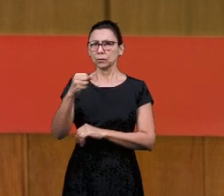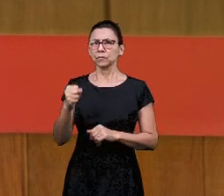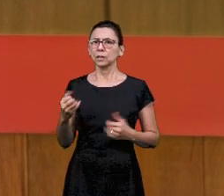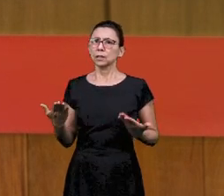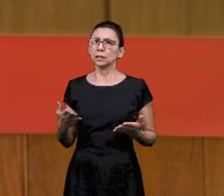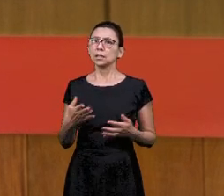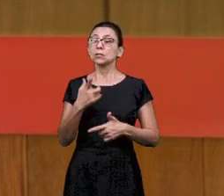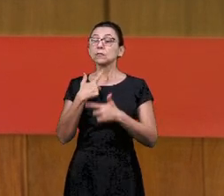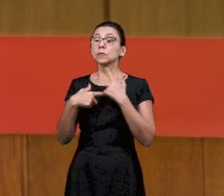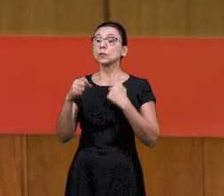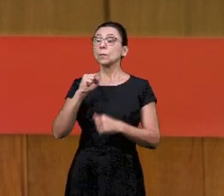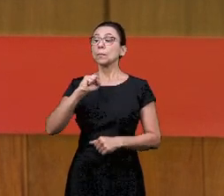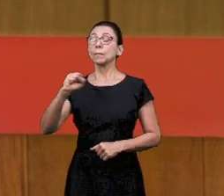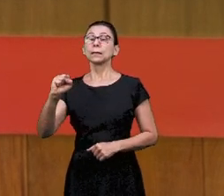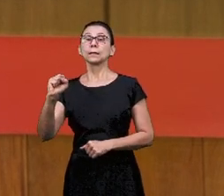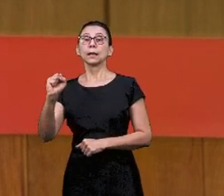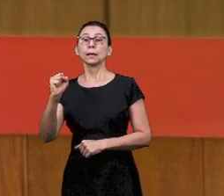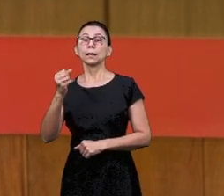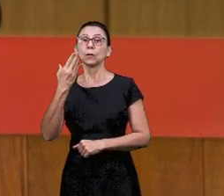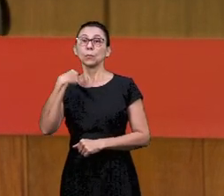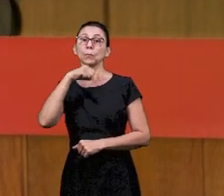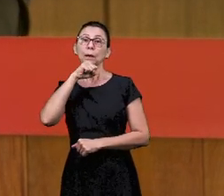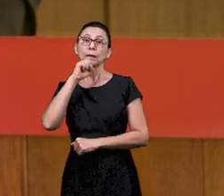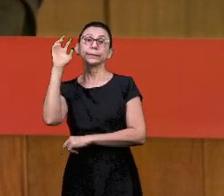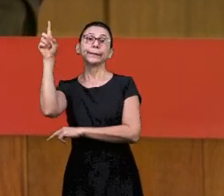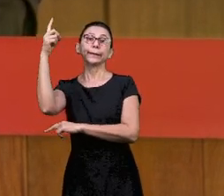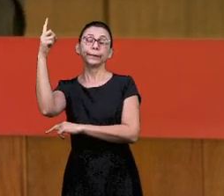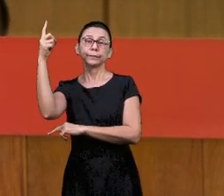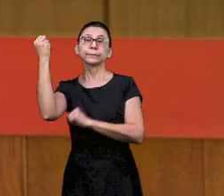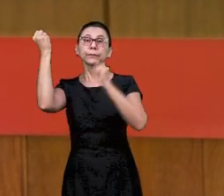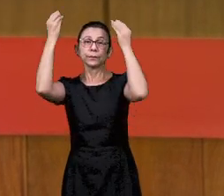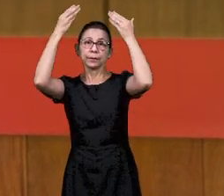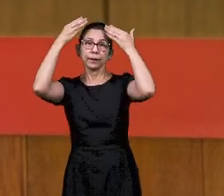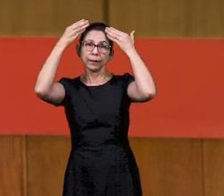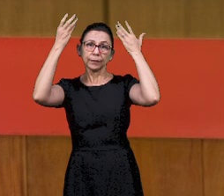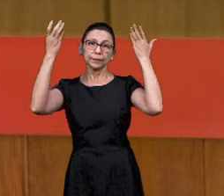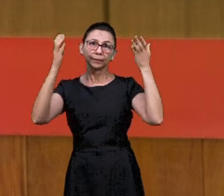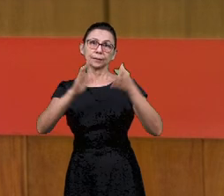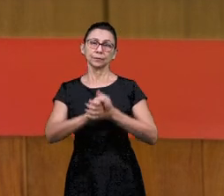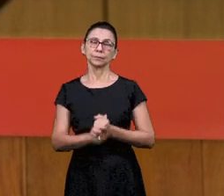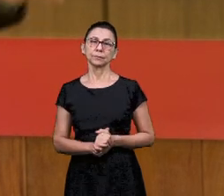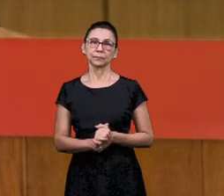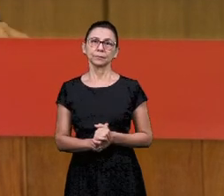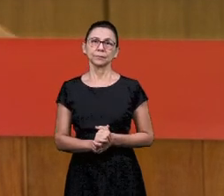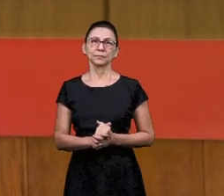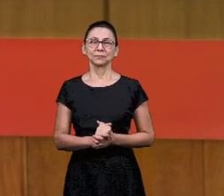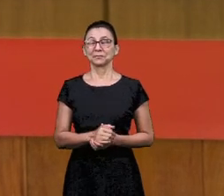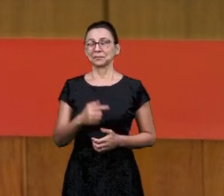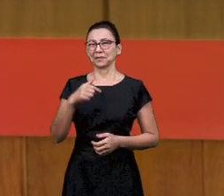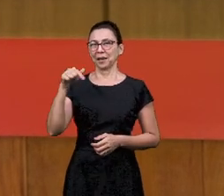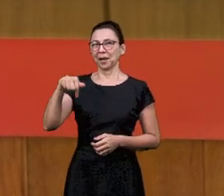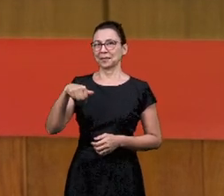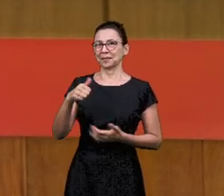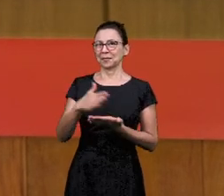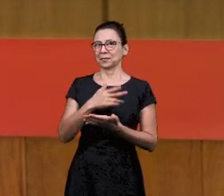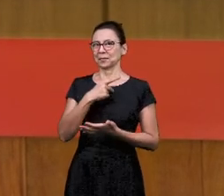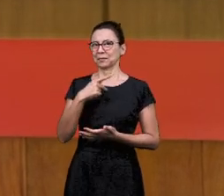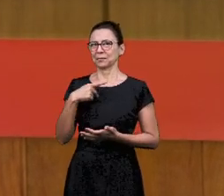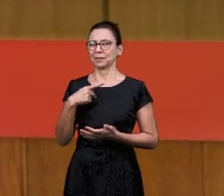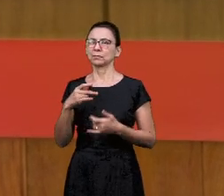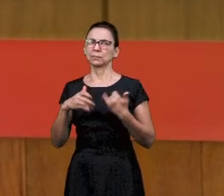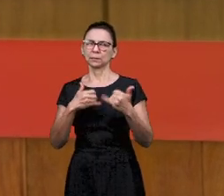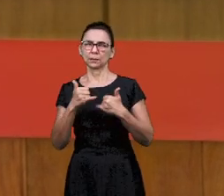d'Adonijah. Vous pouvez m'aider, hein, parce que je suis un peu vieux, mais donc, il y a un groupe de pasteurs ici à côté de moi. Donc,